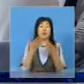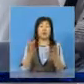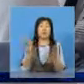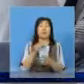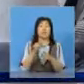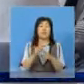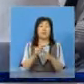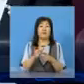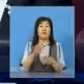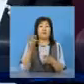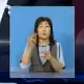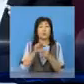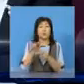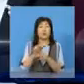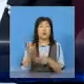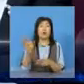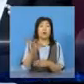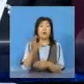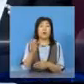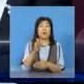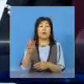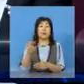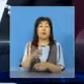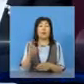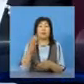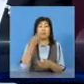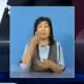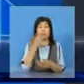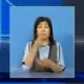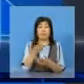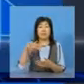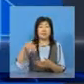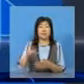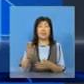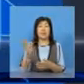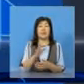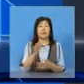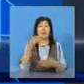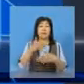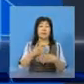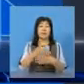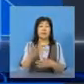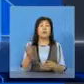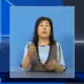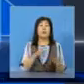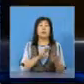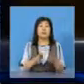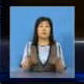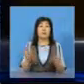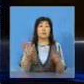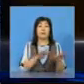назидания Абая Кунанбаева, а также представили видеоролики и постановки. По словам организаторов, подобные мероприятия